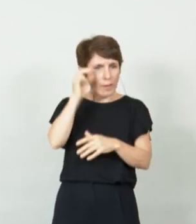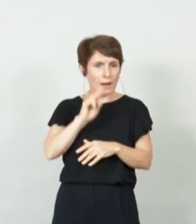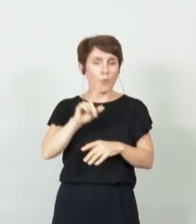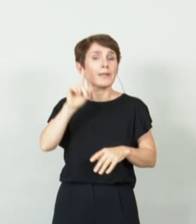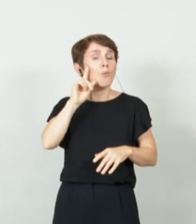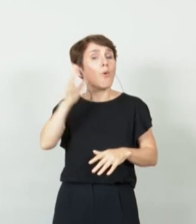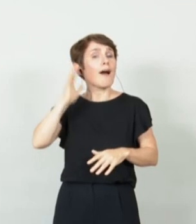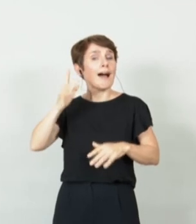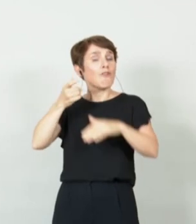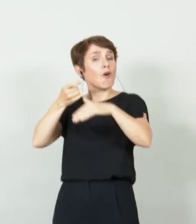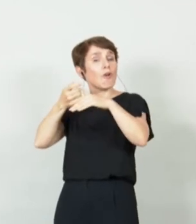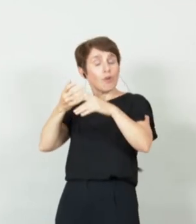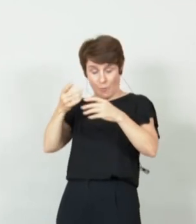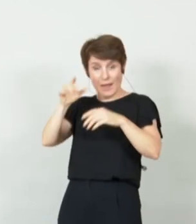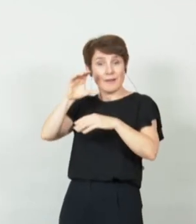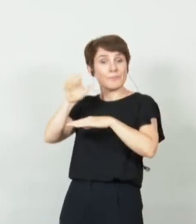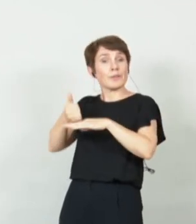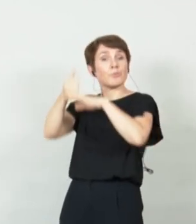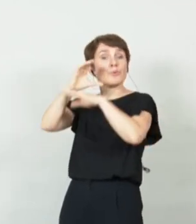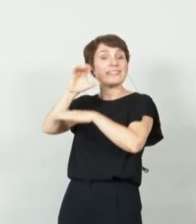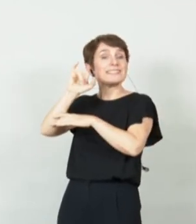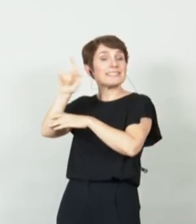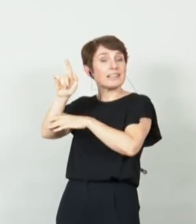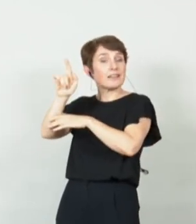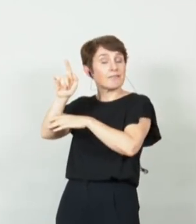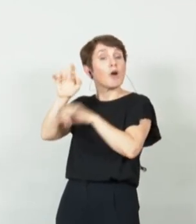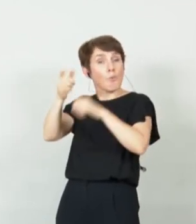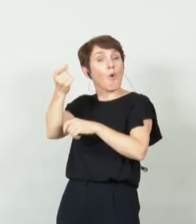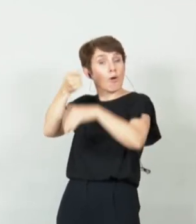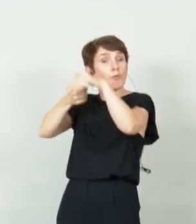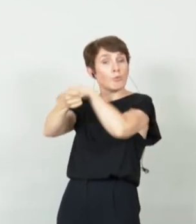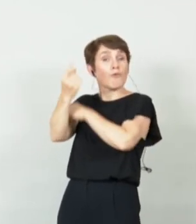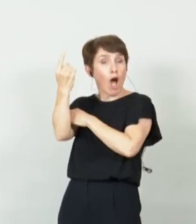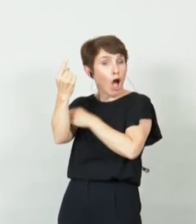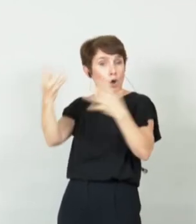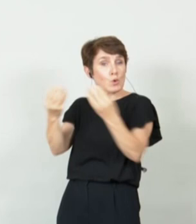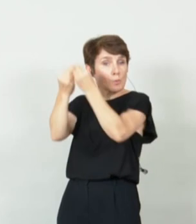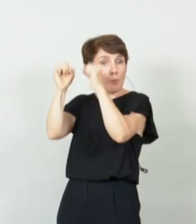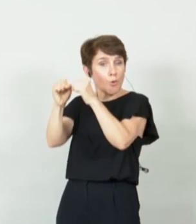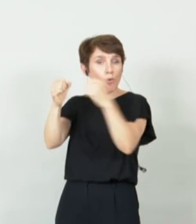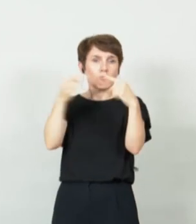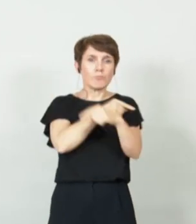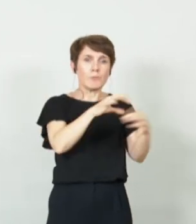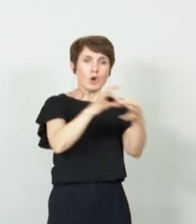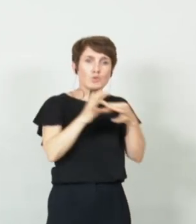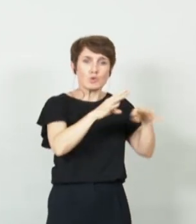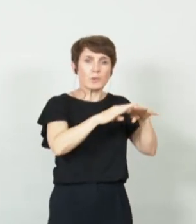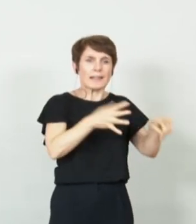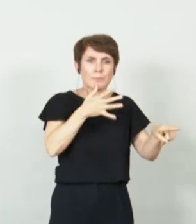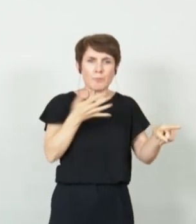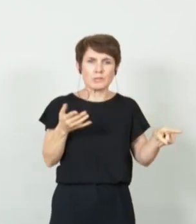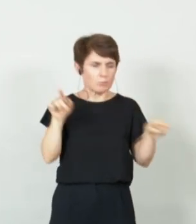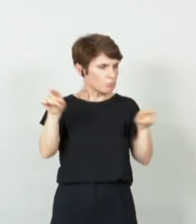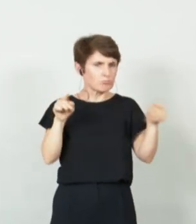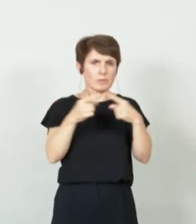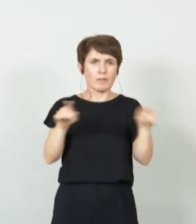coordination soit possible pour la sigle la sigle et impossible pour le clic ne convient-il